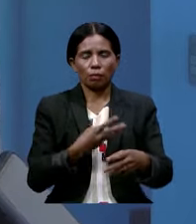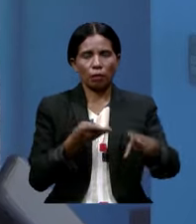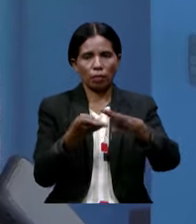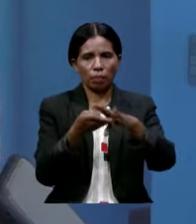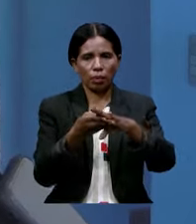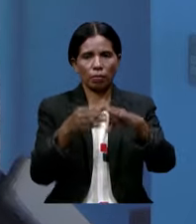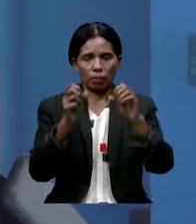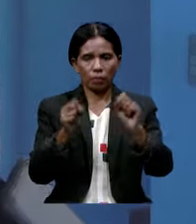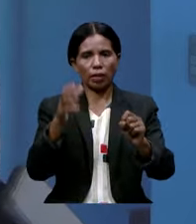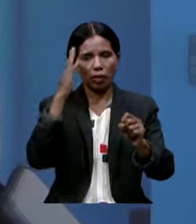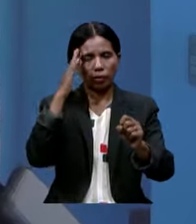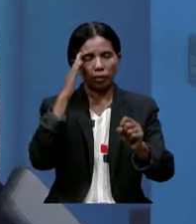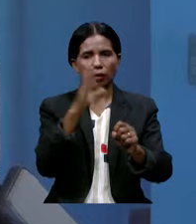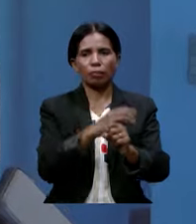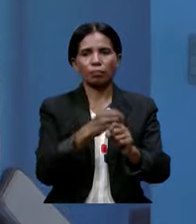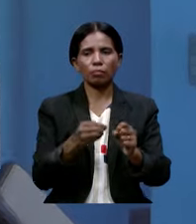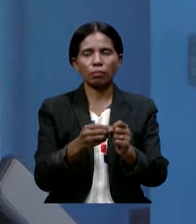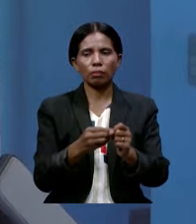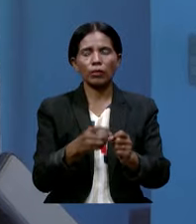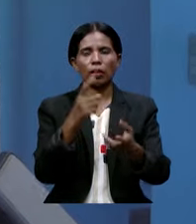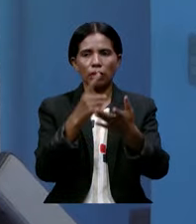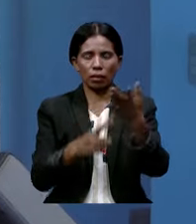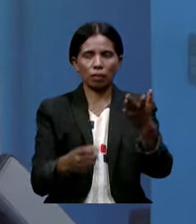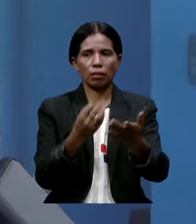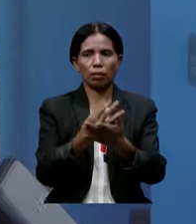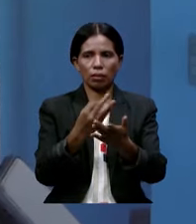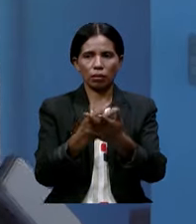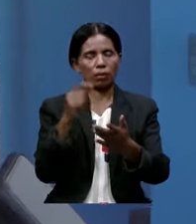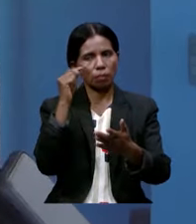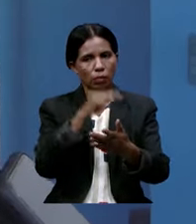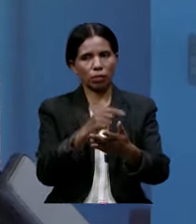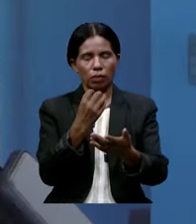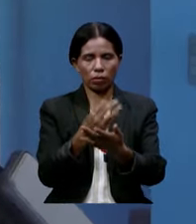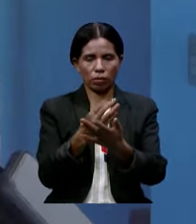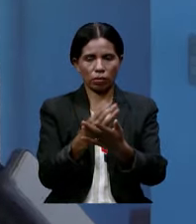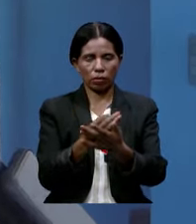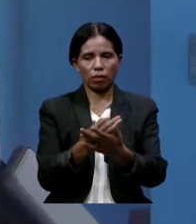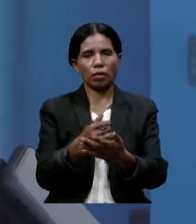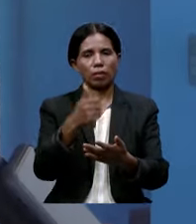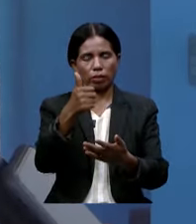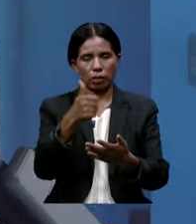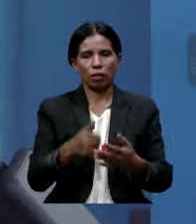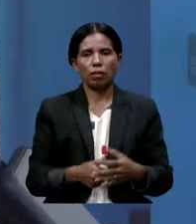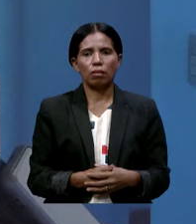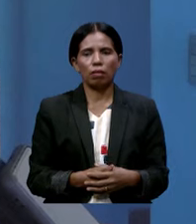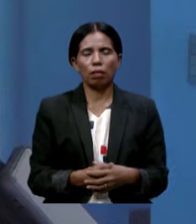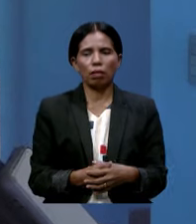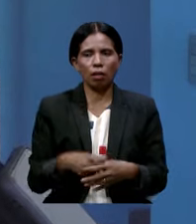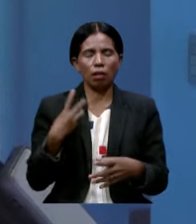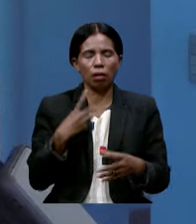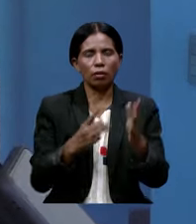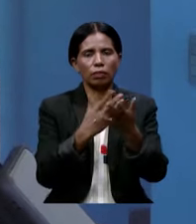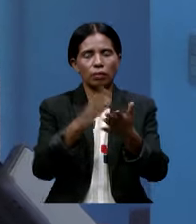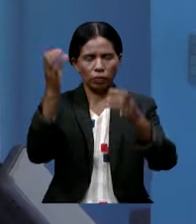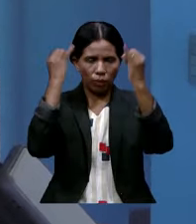eh memfilter eh mana yang EE uang asli mana Yang uang palsu itu sudah Ee kami sudah terinformasi sudah